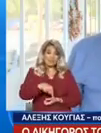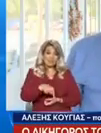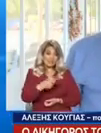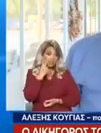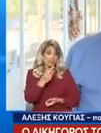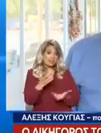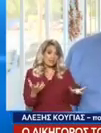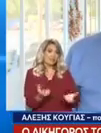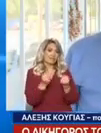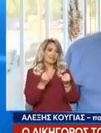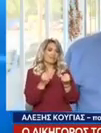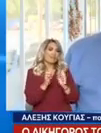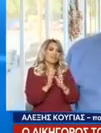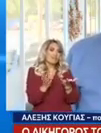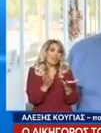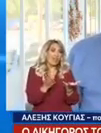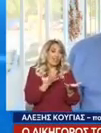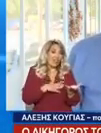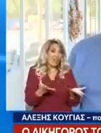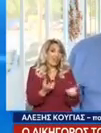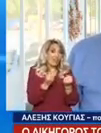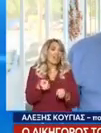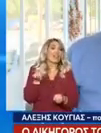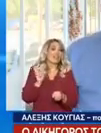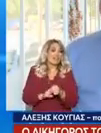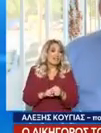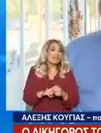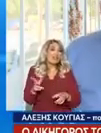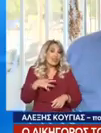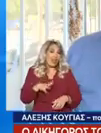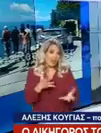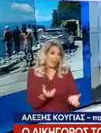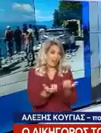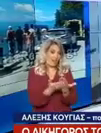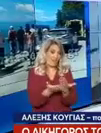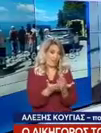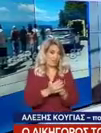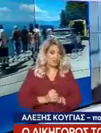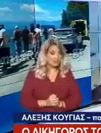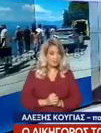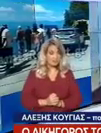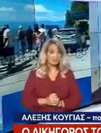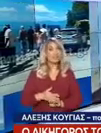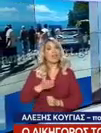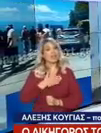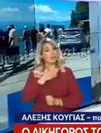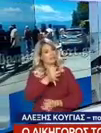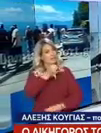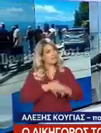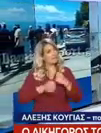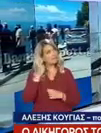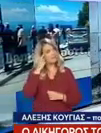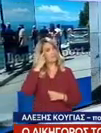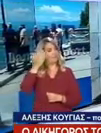όταν με κίνδυνο τη ζωή του, που τελικά την έχασε, προσπάθησε να βοηθήσει μία συνάνθρωπό μας. Κύριε Κούγια, σας ευχαριστώ πάρα πολύ που τα θυμηθήκατε όλα αυτά. Είναι